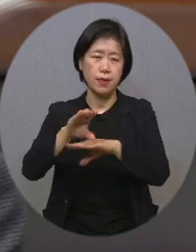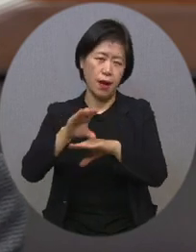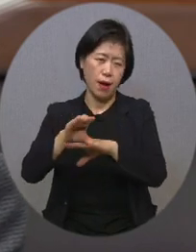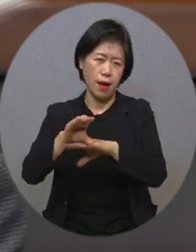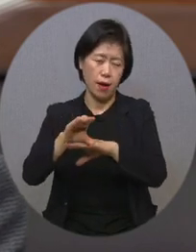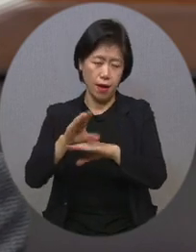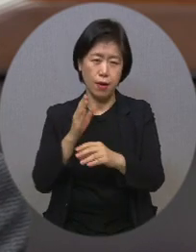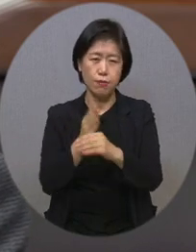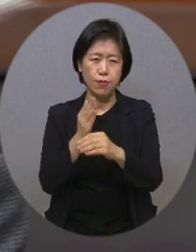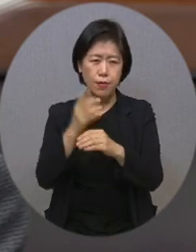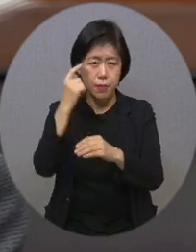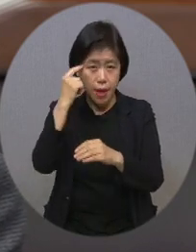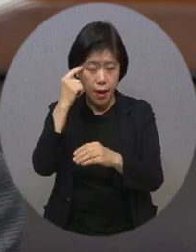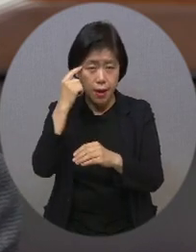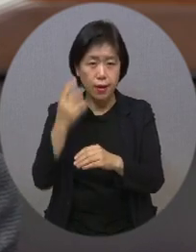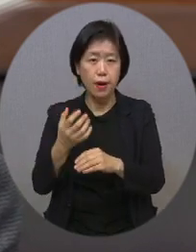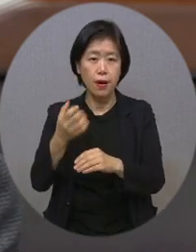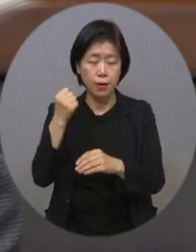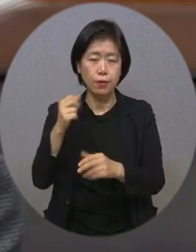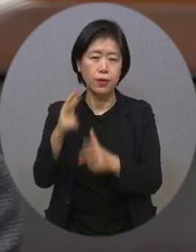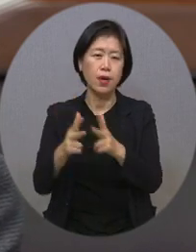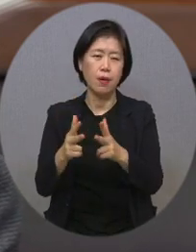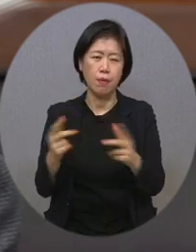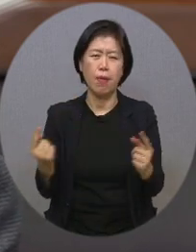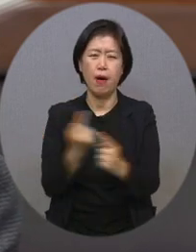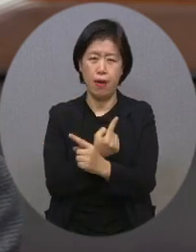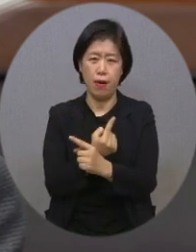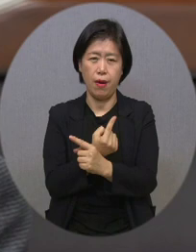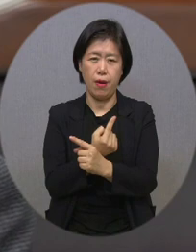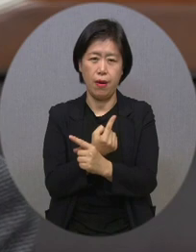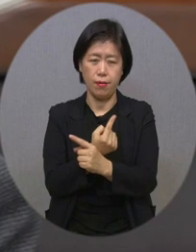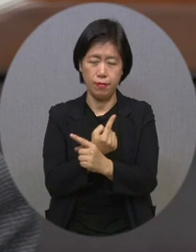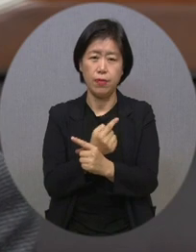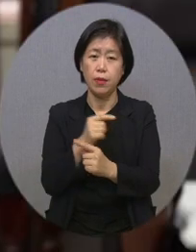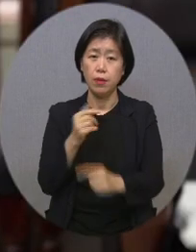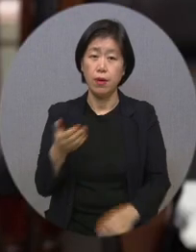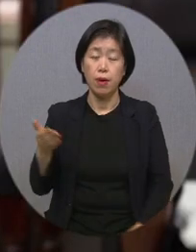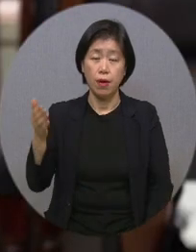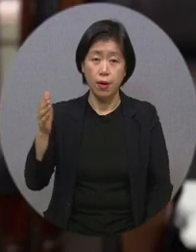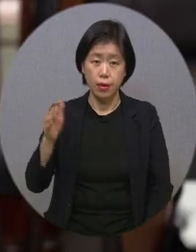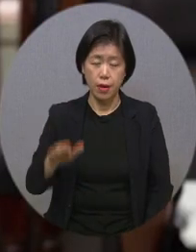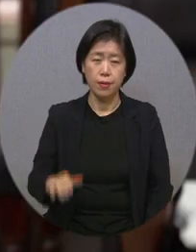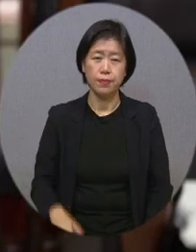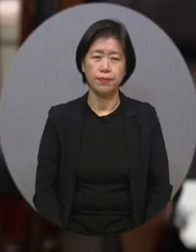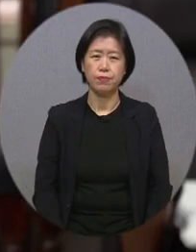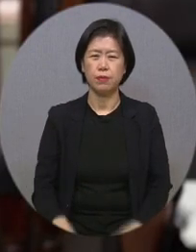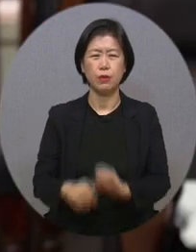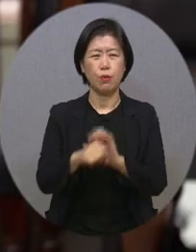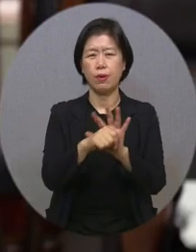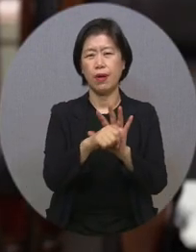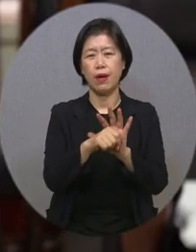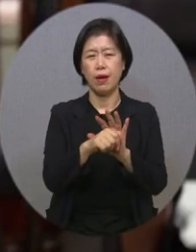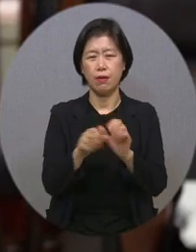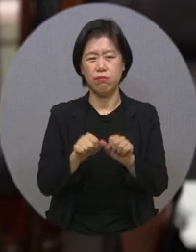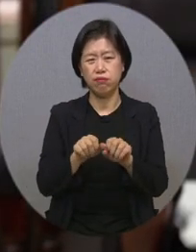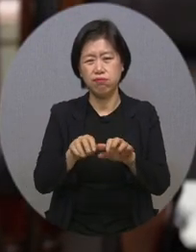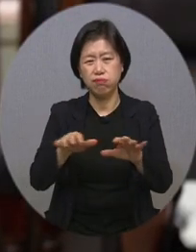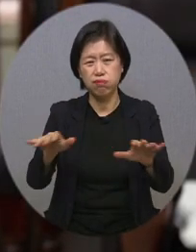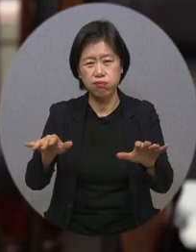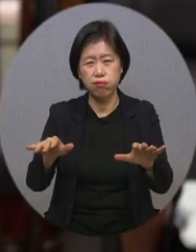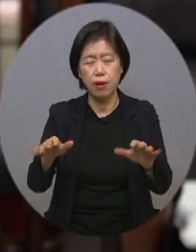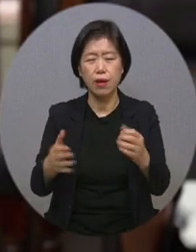가능한 그런 산업 생태계를 구축을 하려고 했는데 이게 마침 코로나 팬데믹 그 기후위기